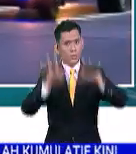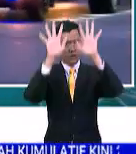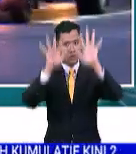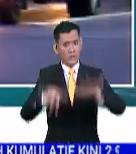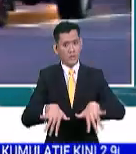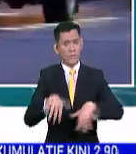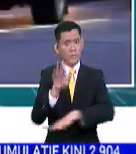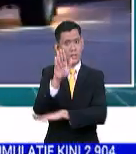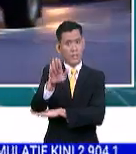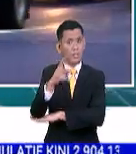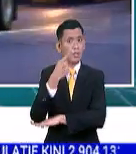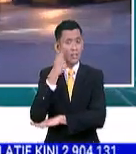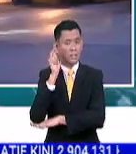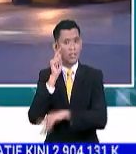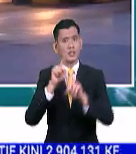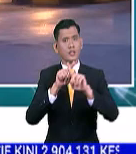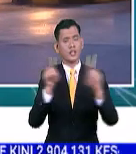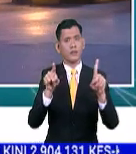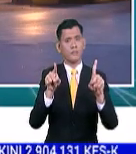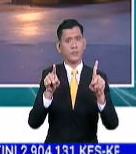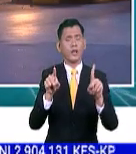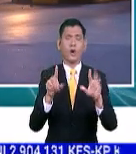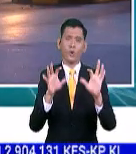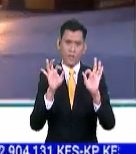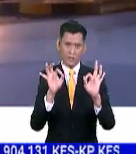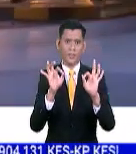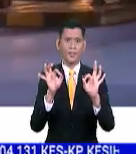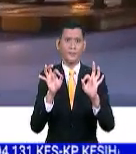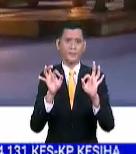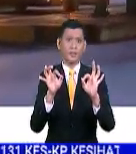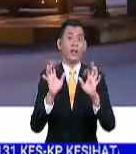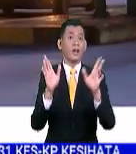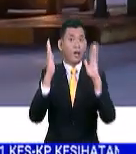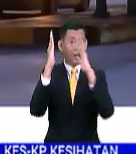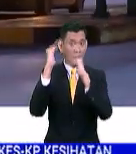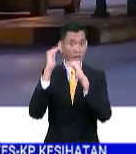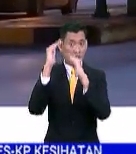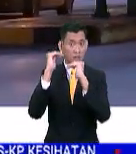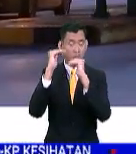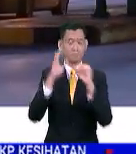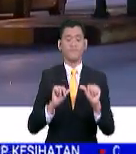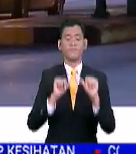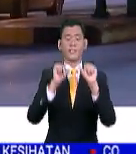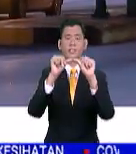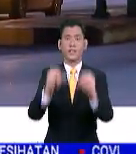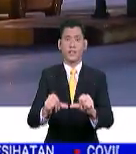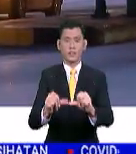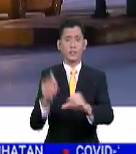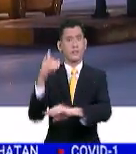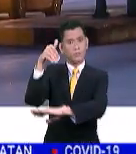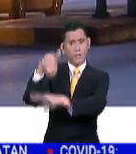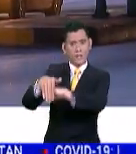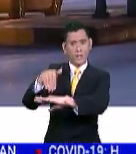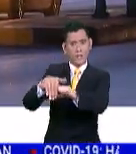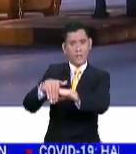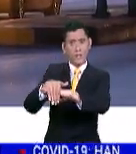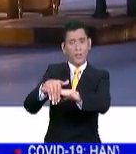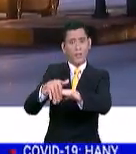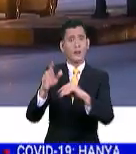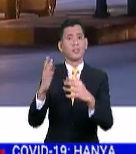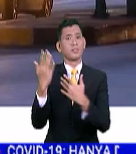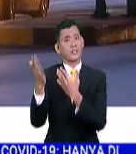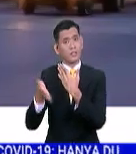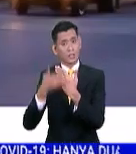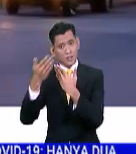petang tadi, namun keadaan cuaca masih baik di sini dan diharap keadaan ini akan berterusan sehingga ke lewat malam nanti untuk memudahkan